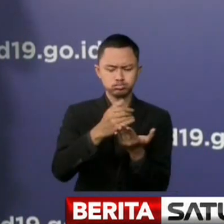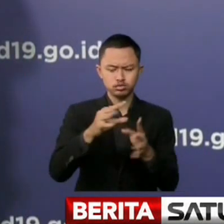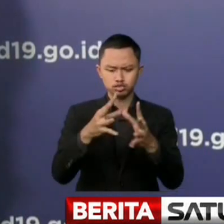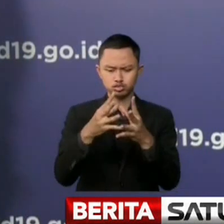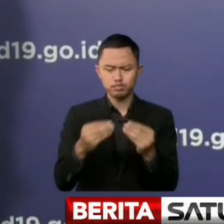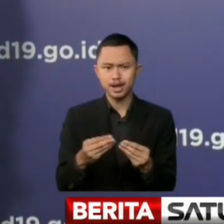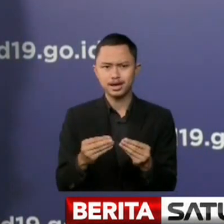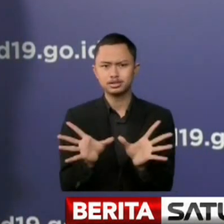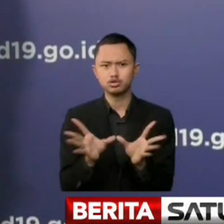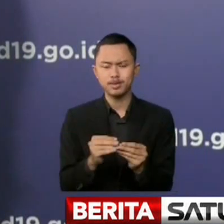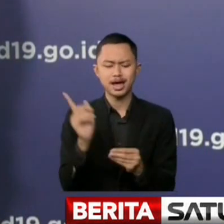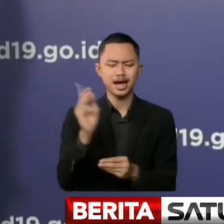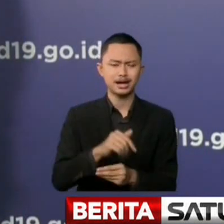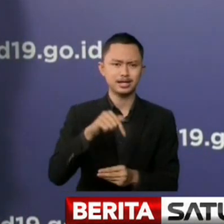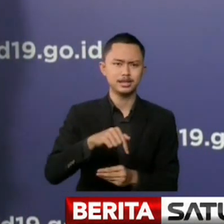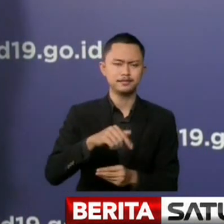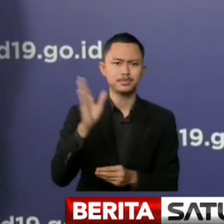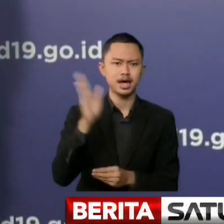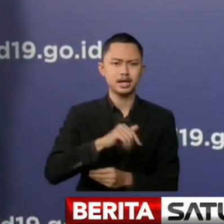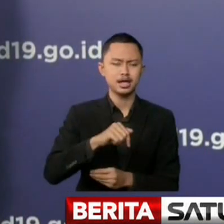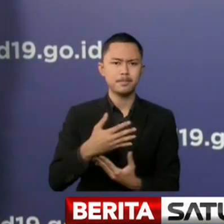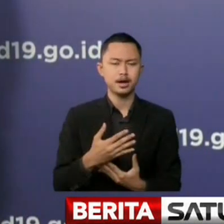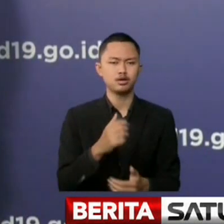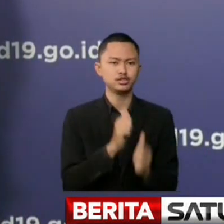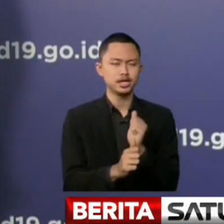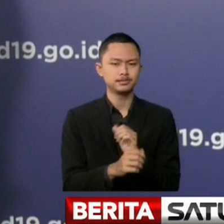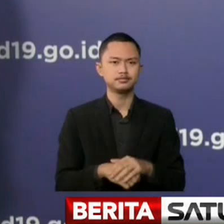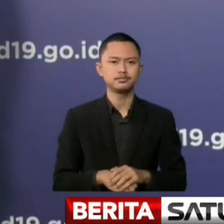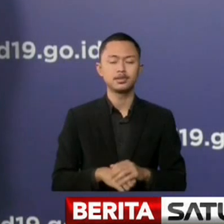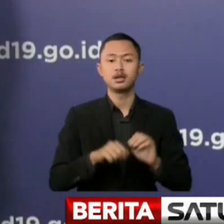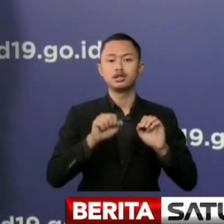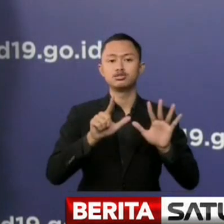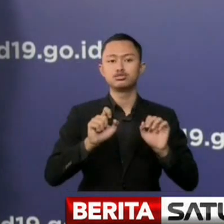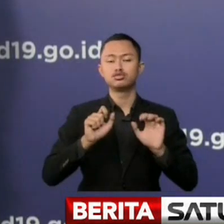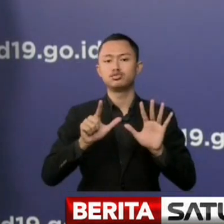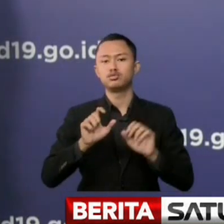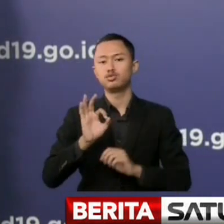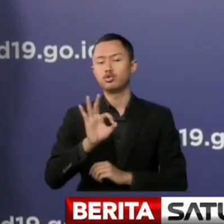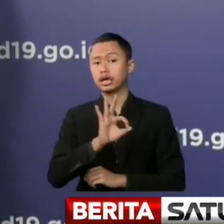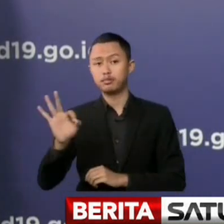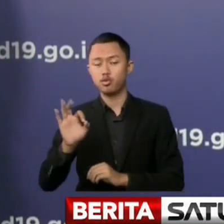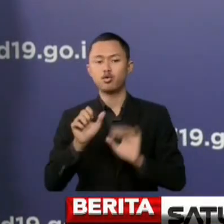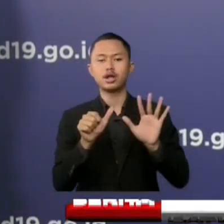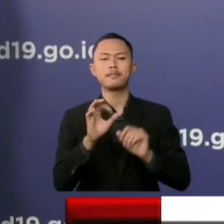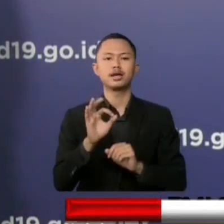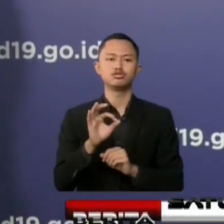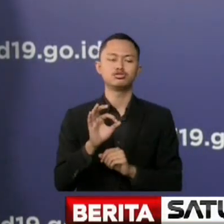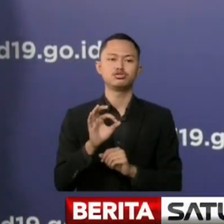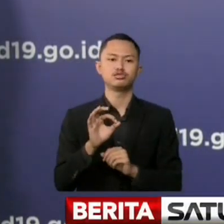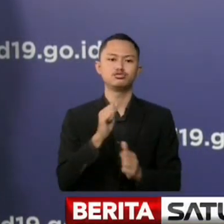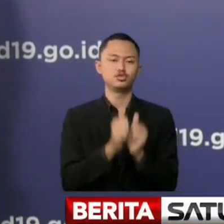periksa sampai dengan hari ini akumulasi pemeriksaan spesimen adalah 770000 600